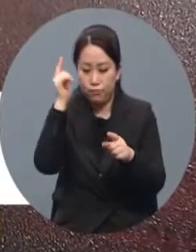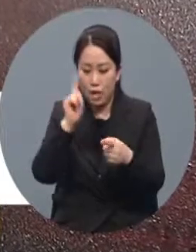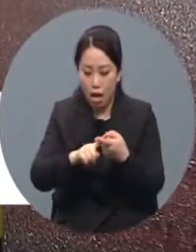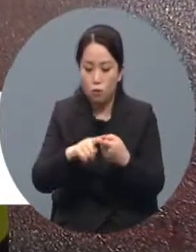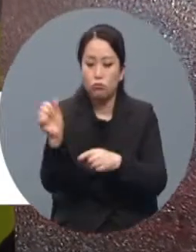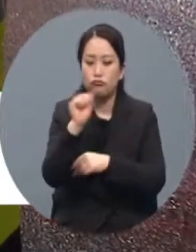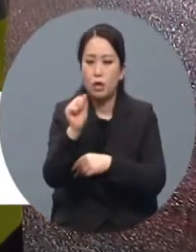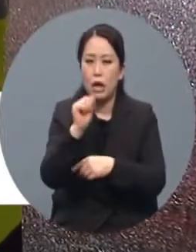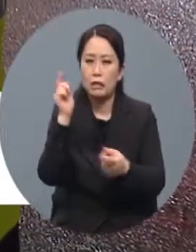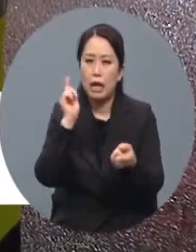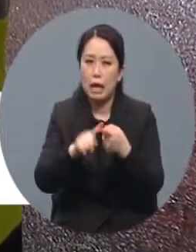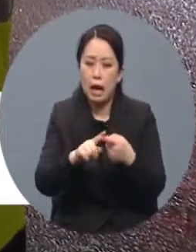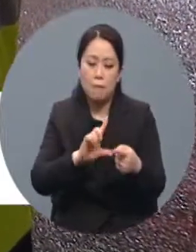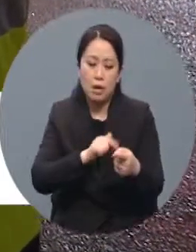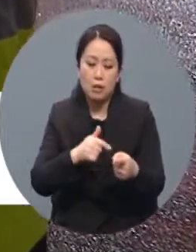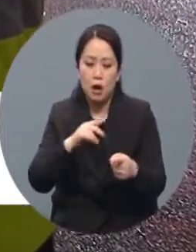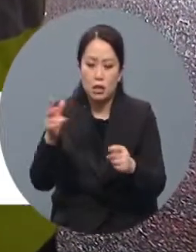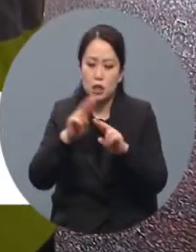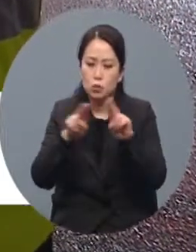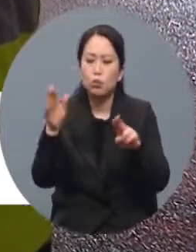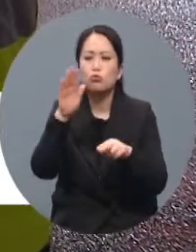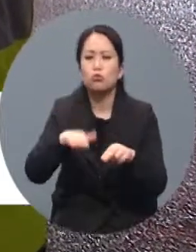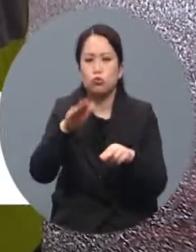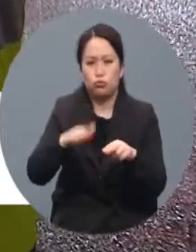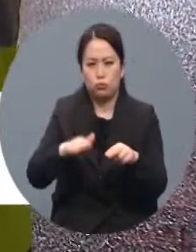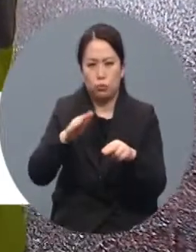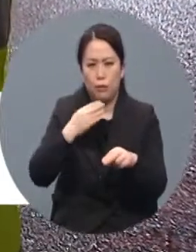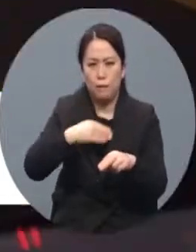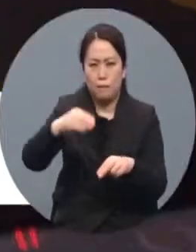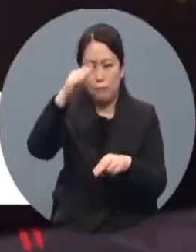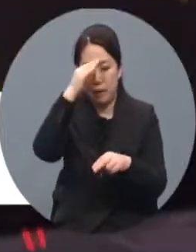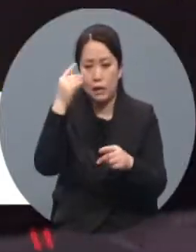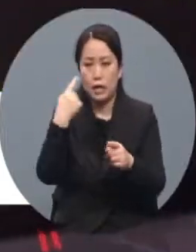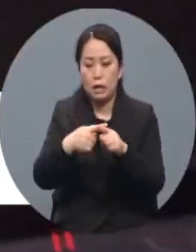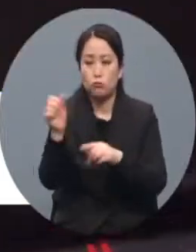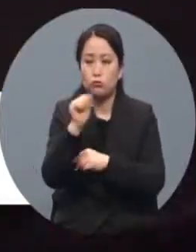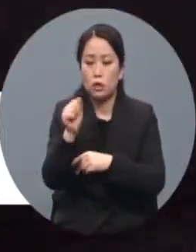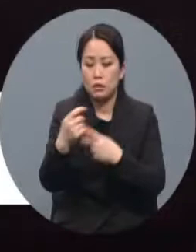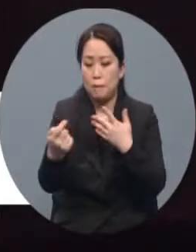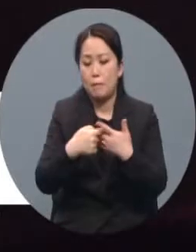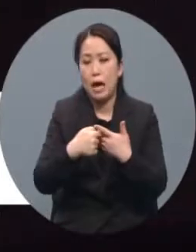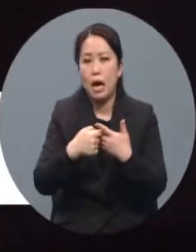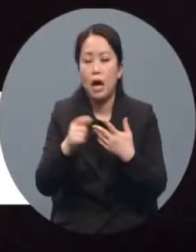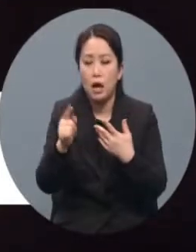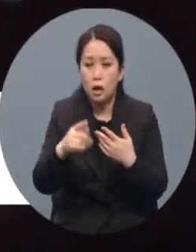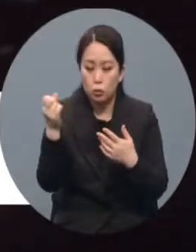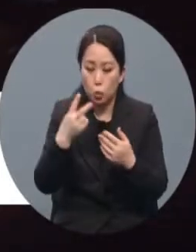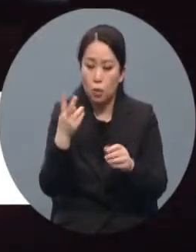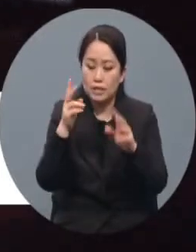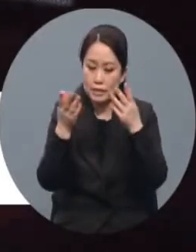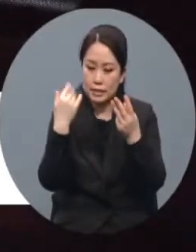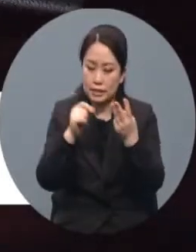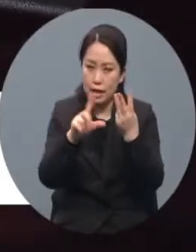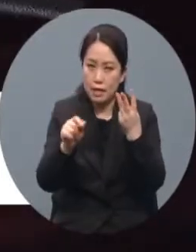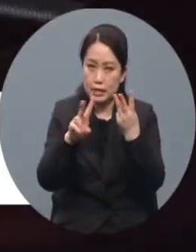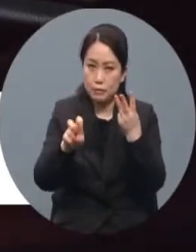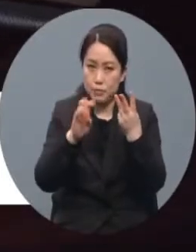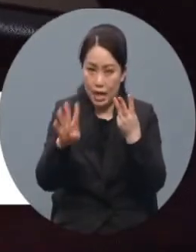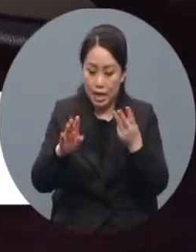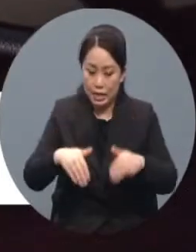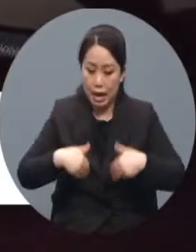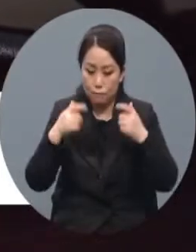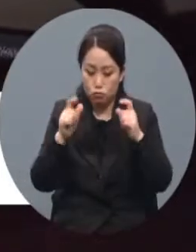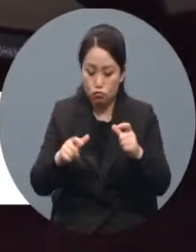만취상태로 음주운전 단속에 적발됐습니다 지난달 24일 남구에 1 도로에서도 해운대 경찰서